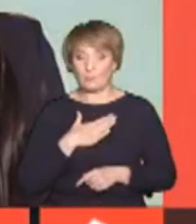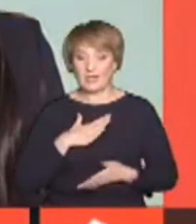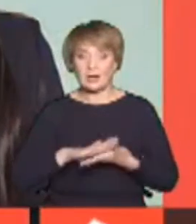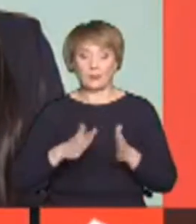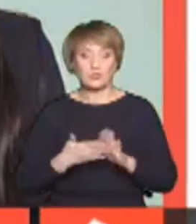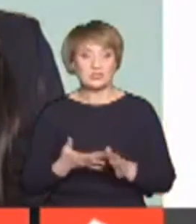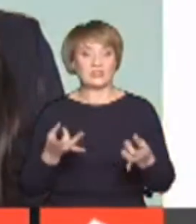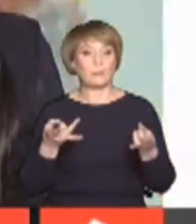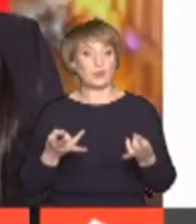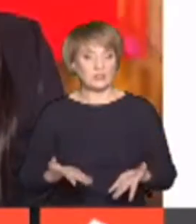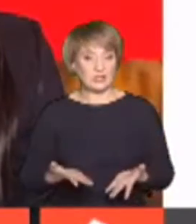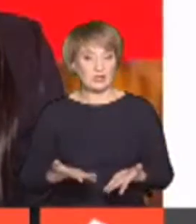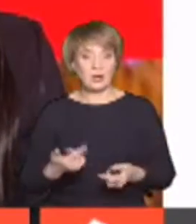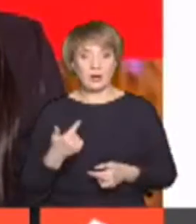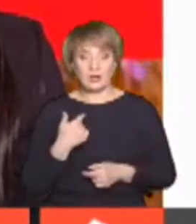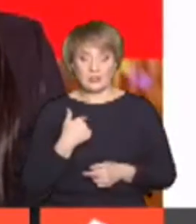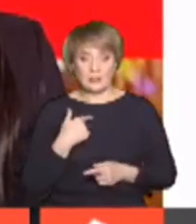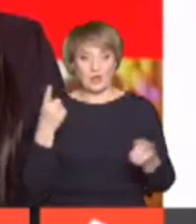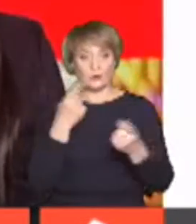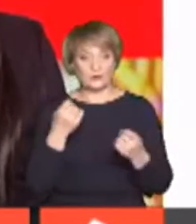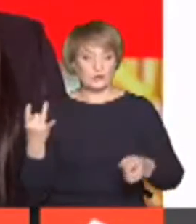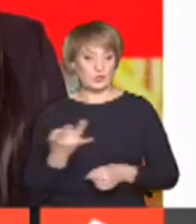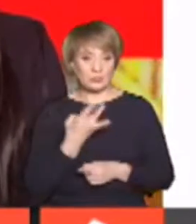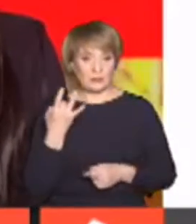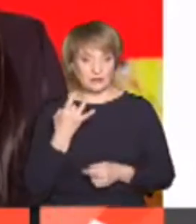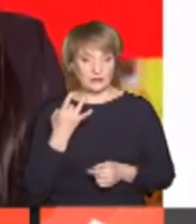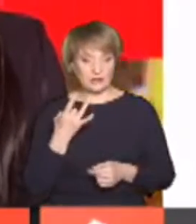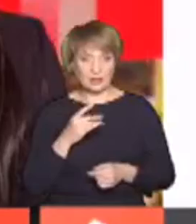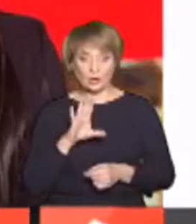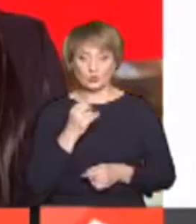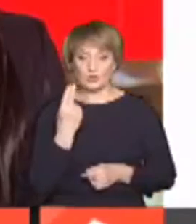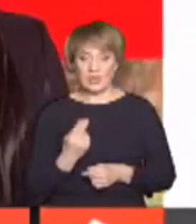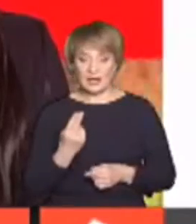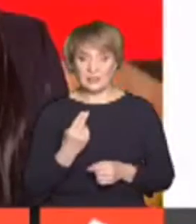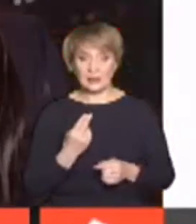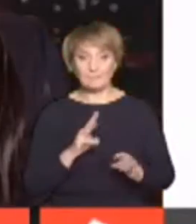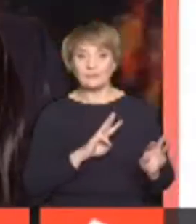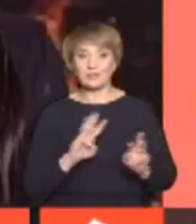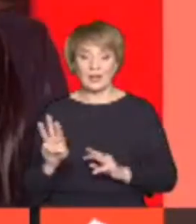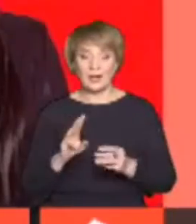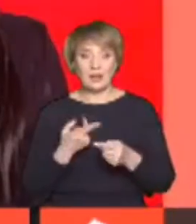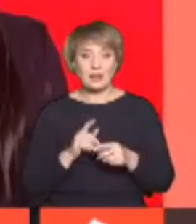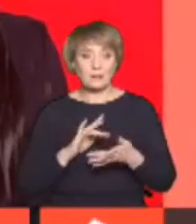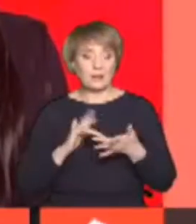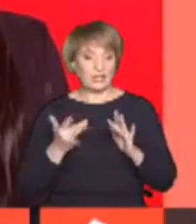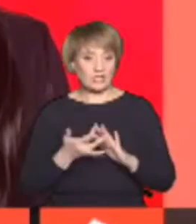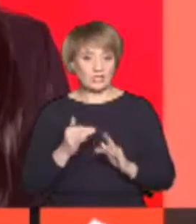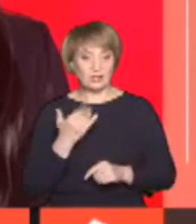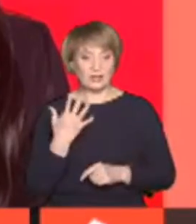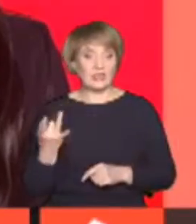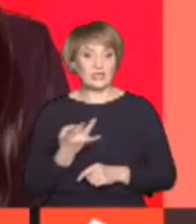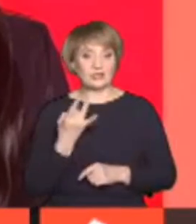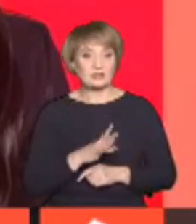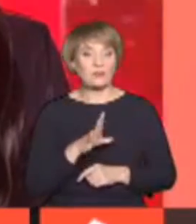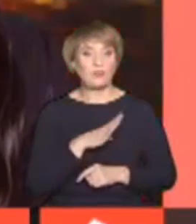позиція дуже проста. Я її озвучував неодноразово публічно в соціальних мережах. І навіть було декілька разів,